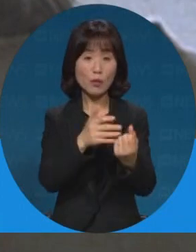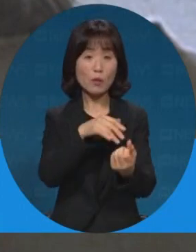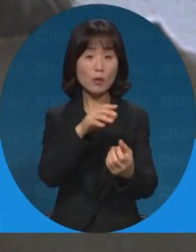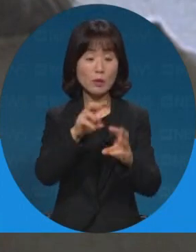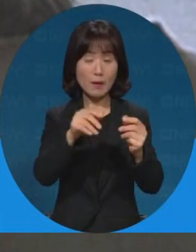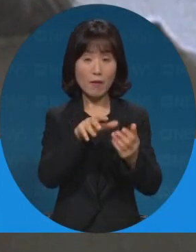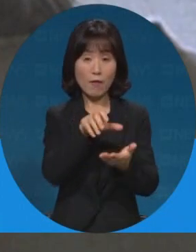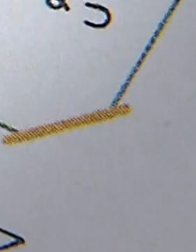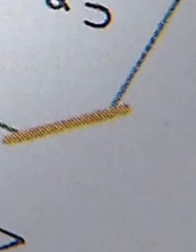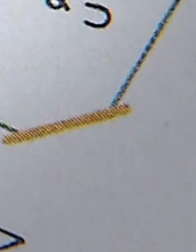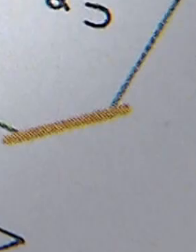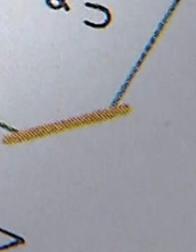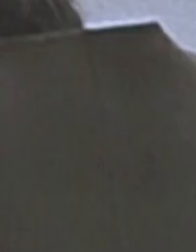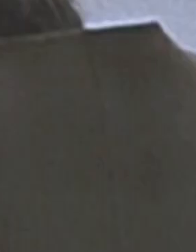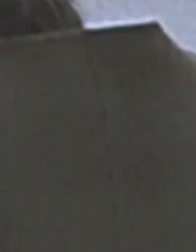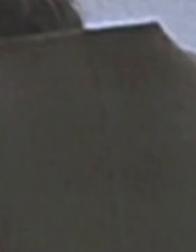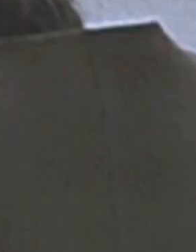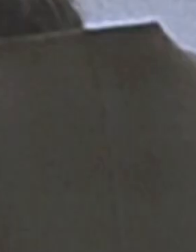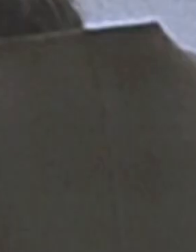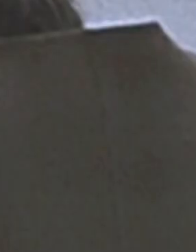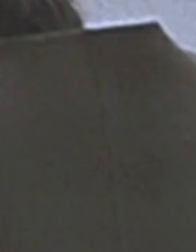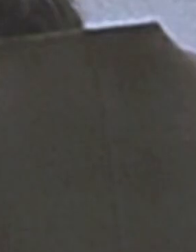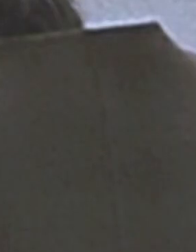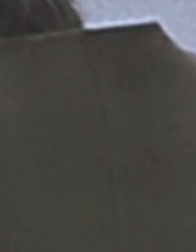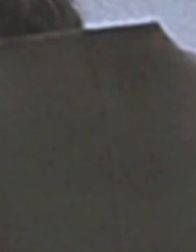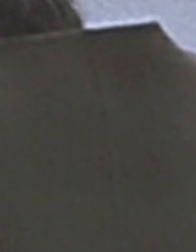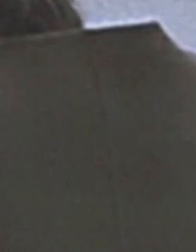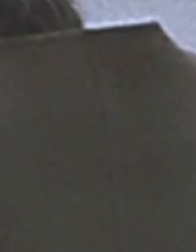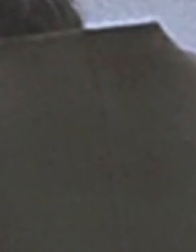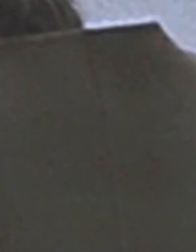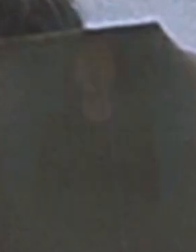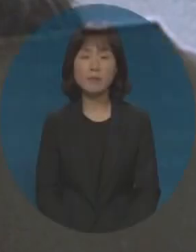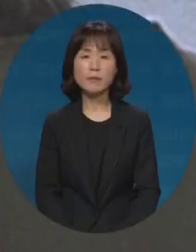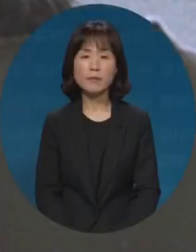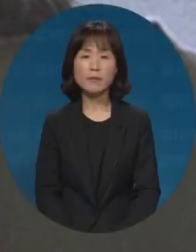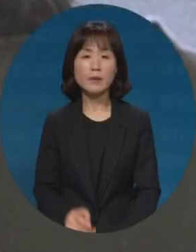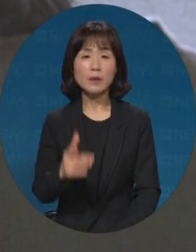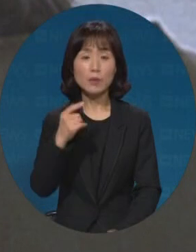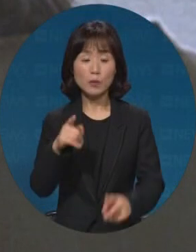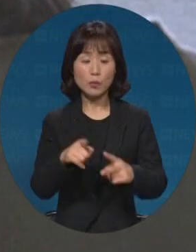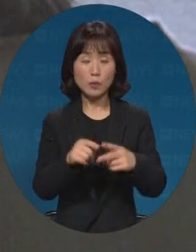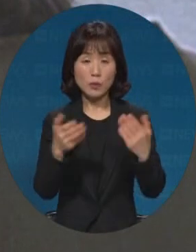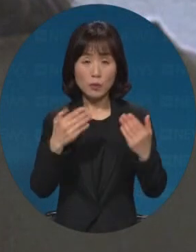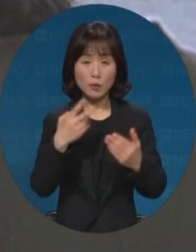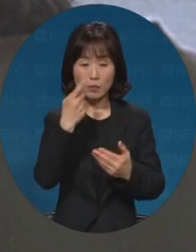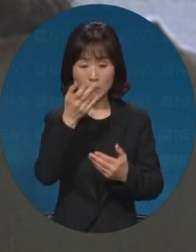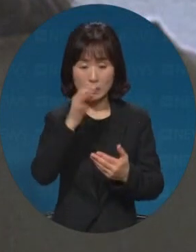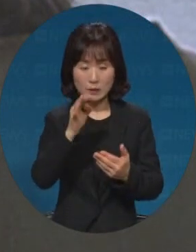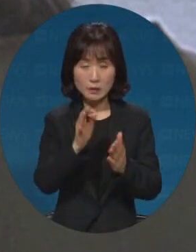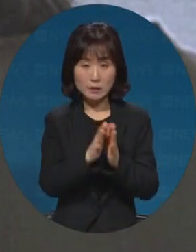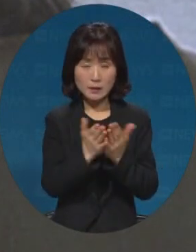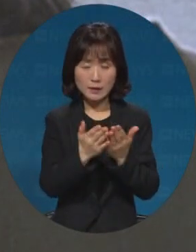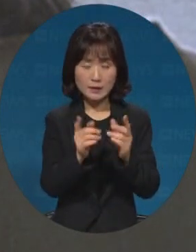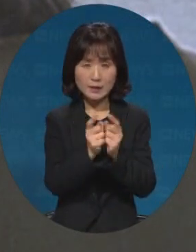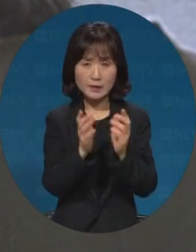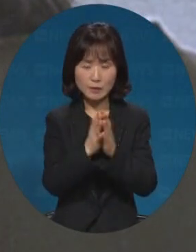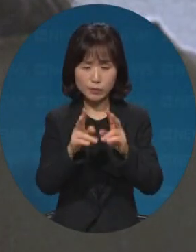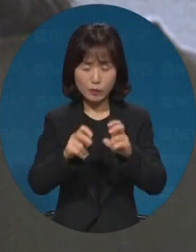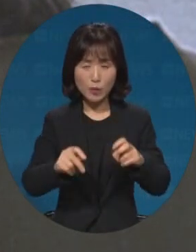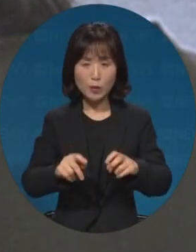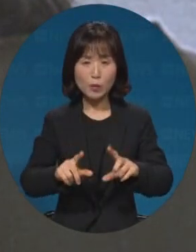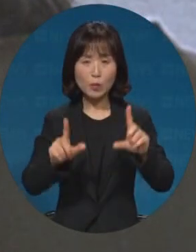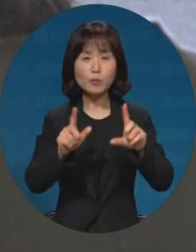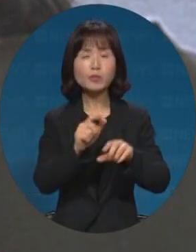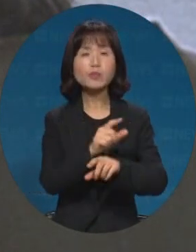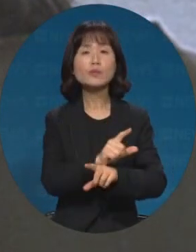뒤에이 전문가와네 일본 초등학교의 검정 교과서를 직접 분석한 동부가 역사 재단의